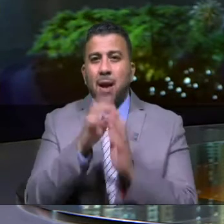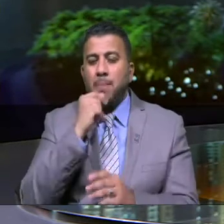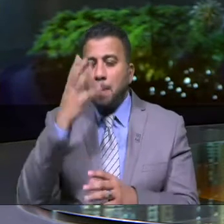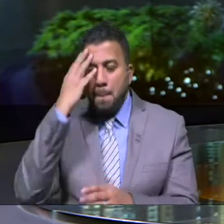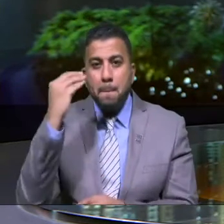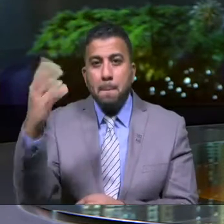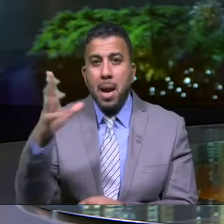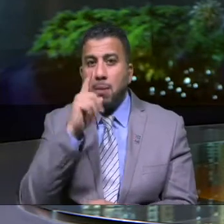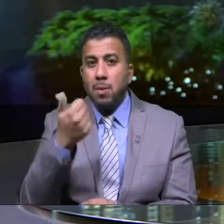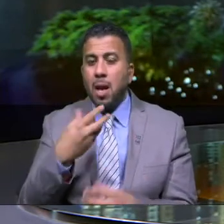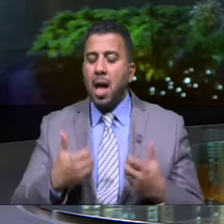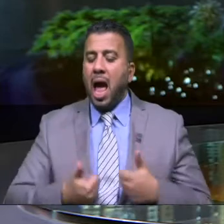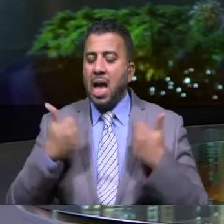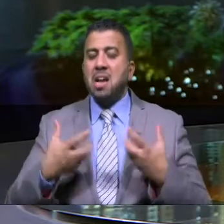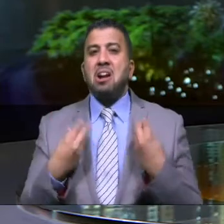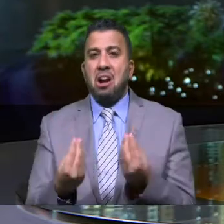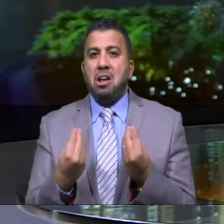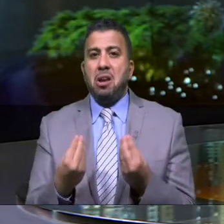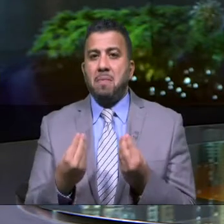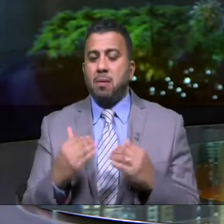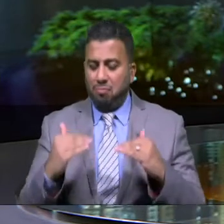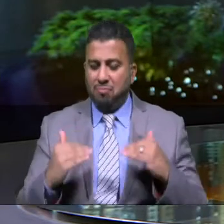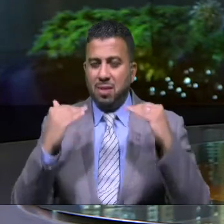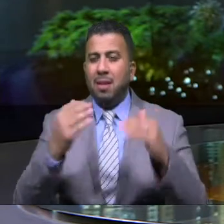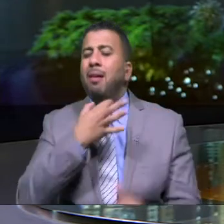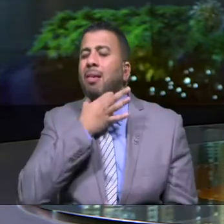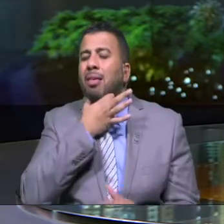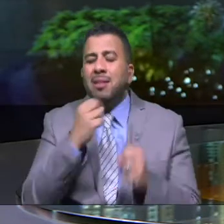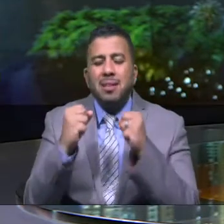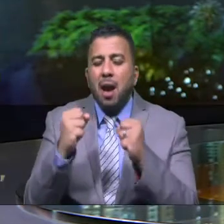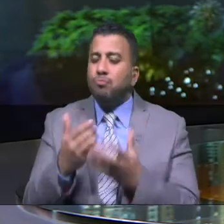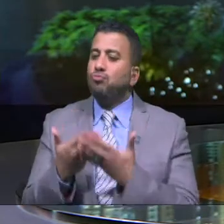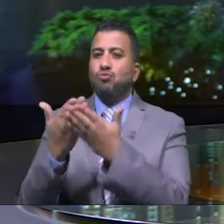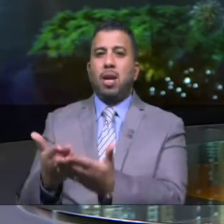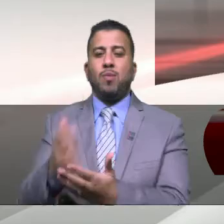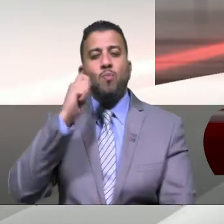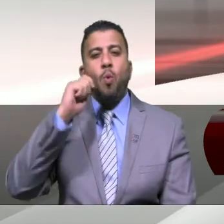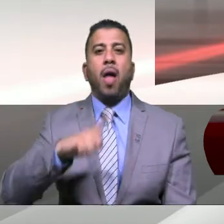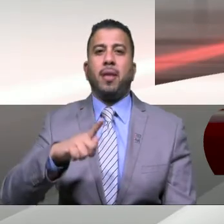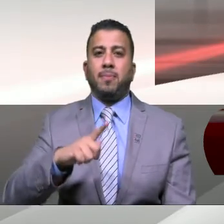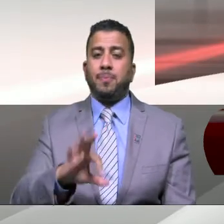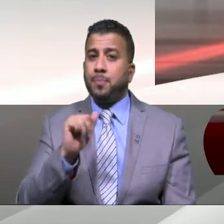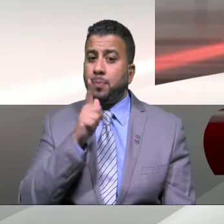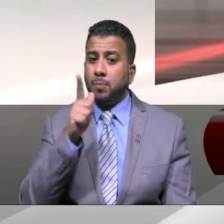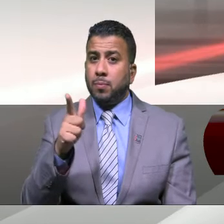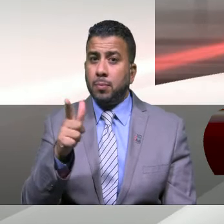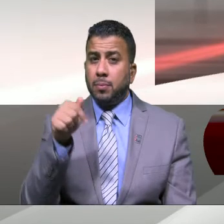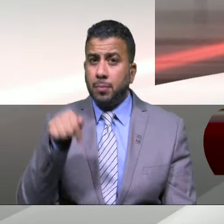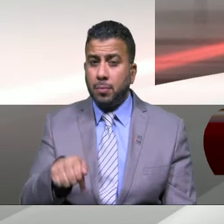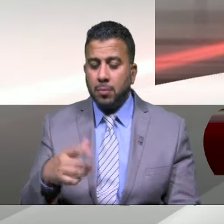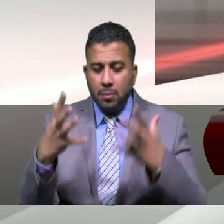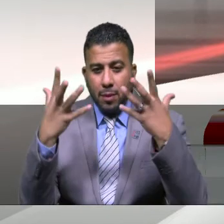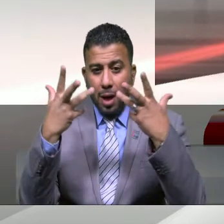والمنح بهدف تحقيق الحياة الكريمة ورفع المعاناة عن كواهلهم. هذا عاد احنا عندنا نحن